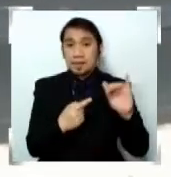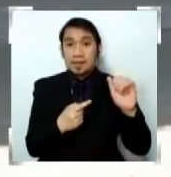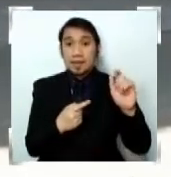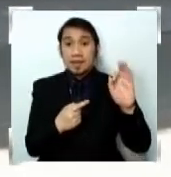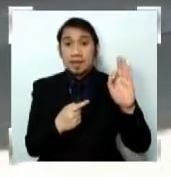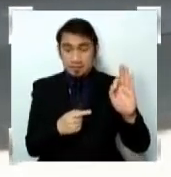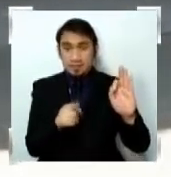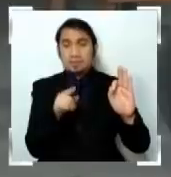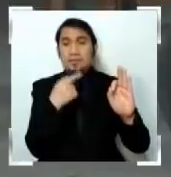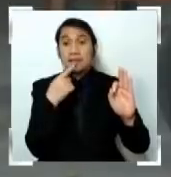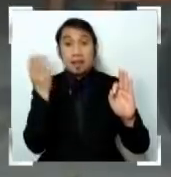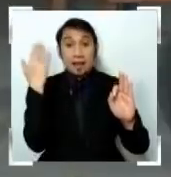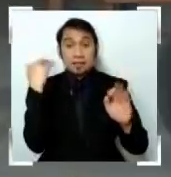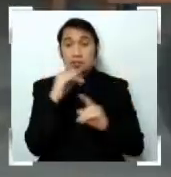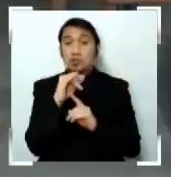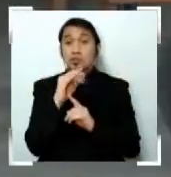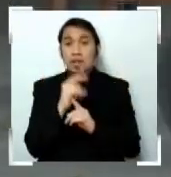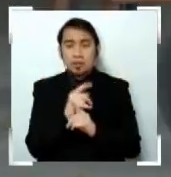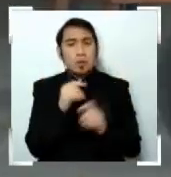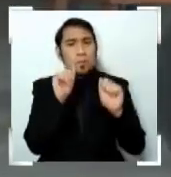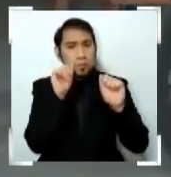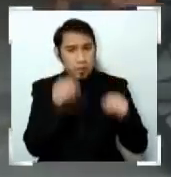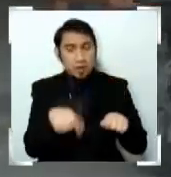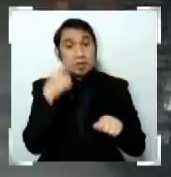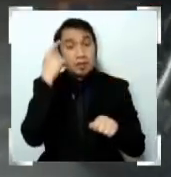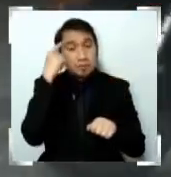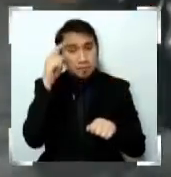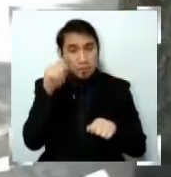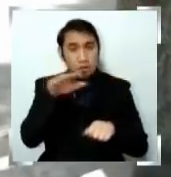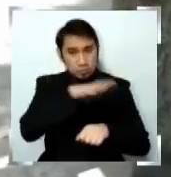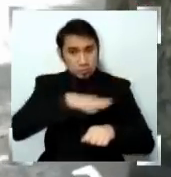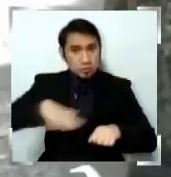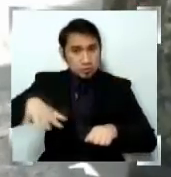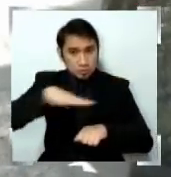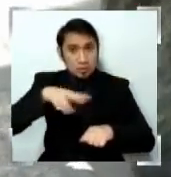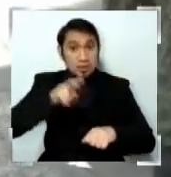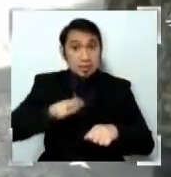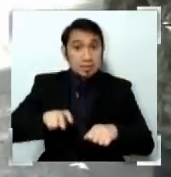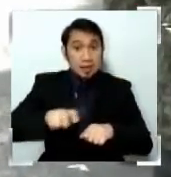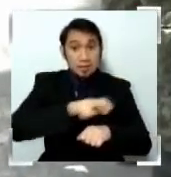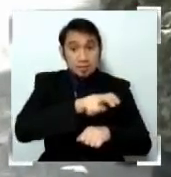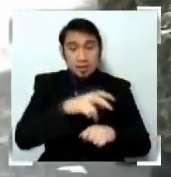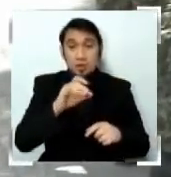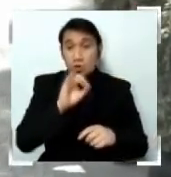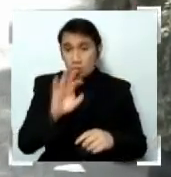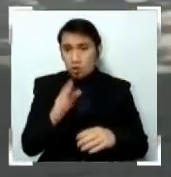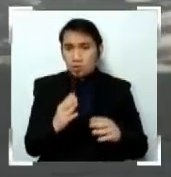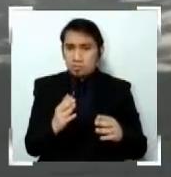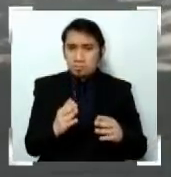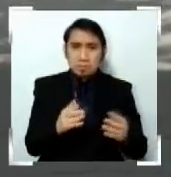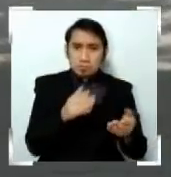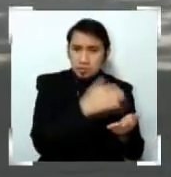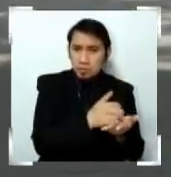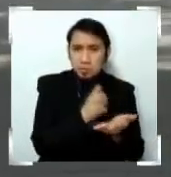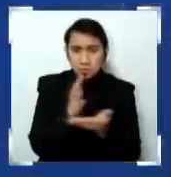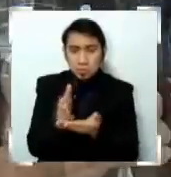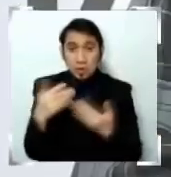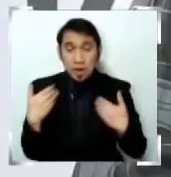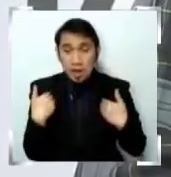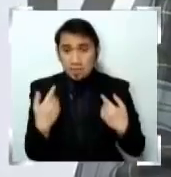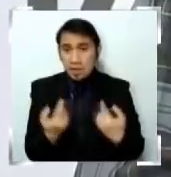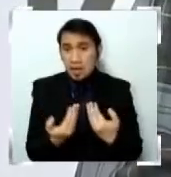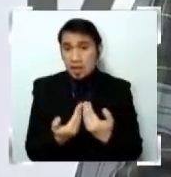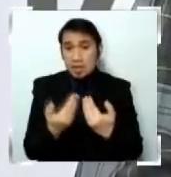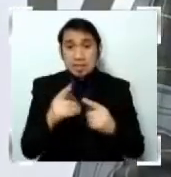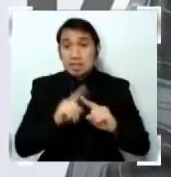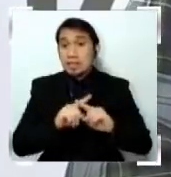2, pwede yan para sa interzonal travel ng mga fully vaccinated o yung pagtawid sa mga lugar na magkaibang quarantine status.